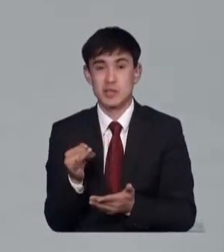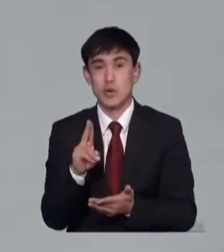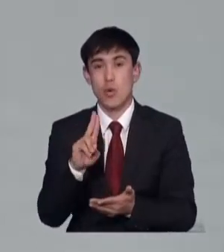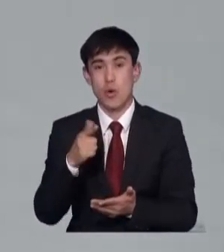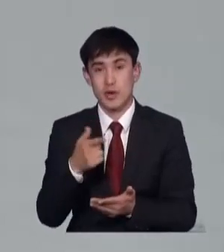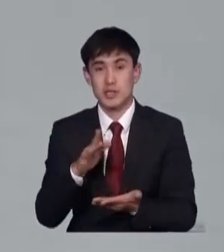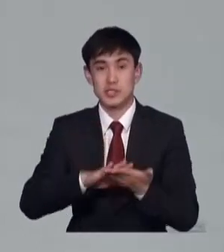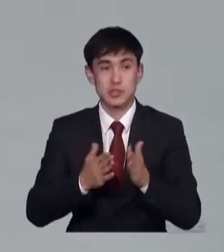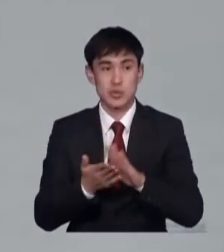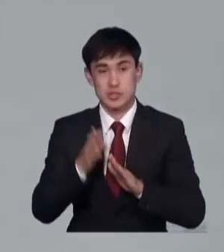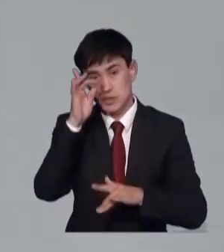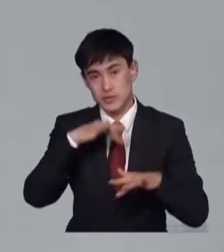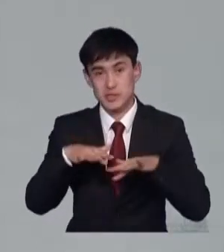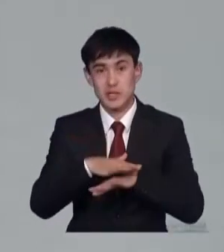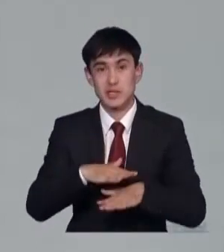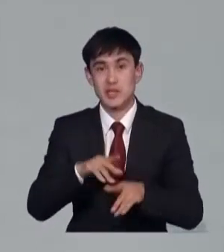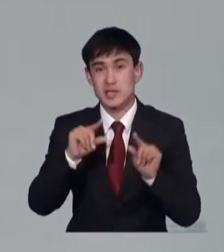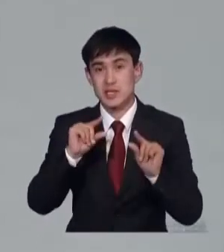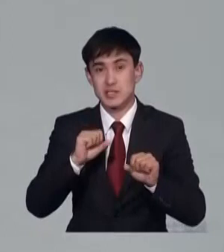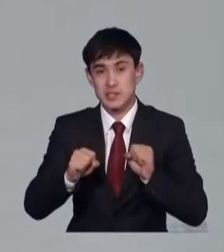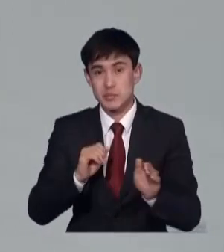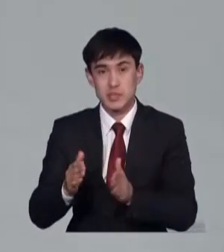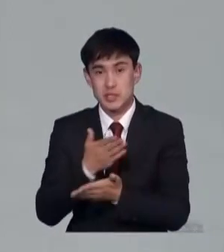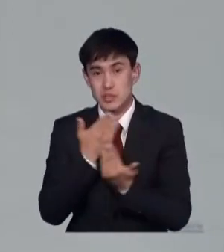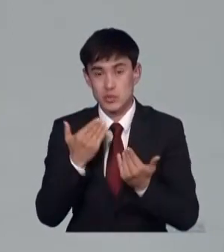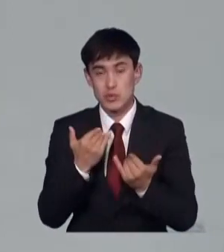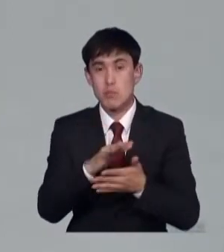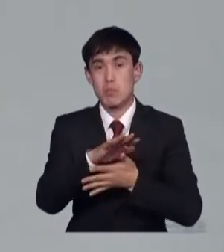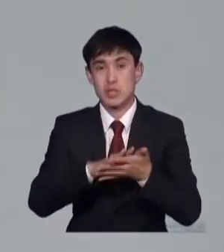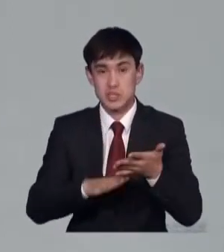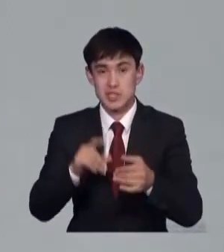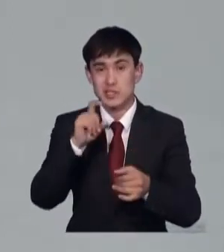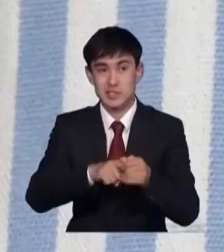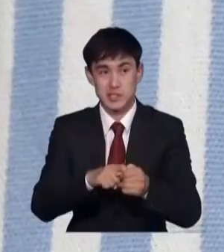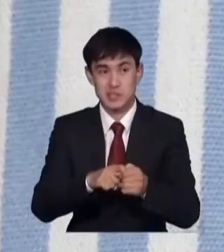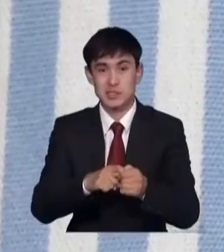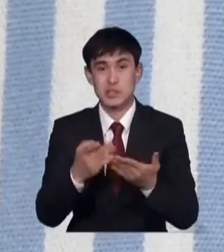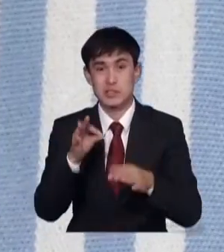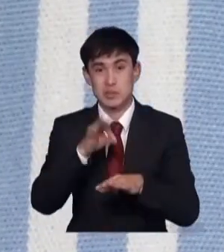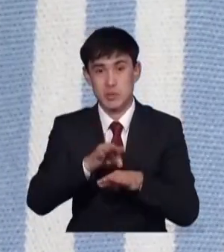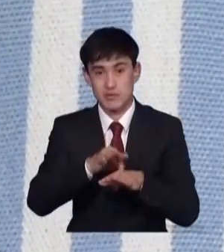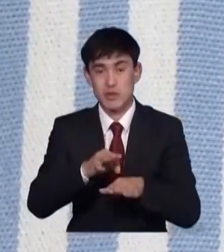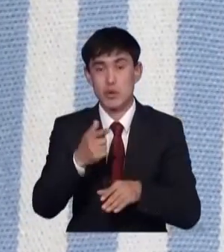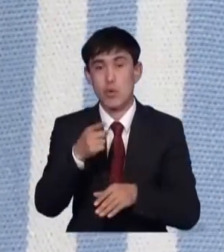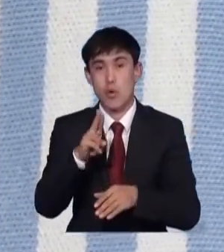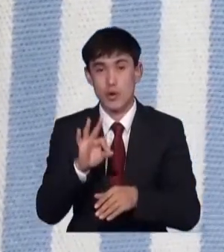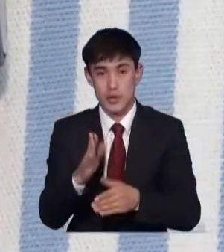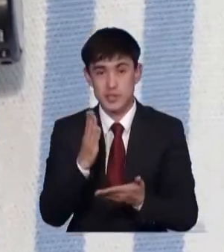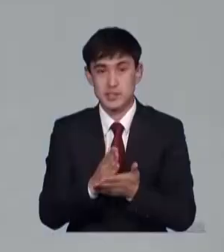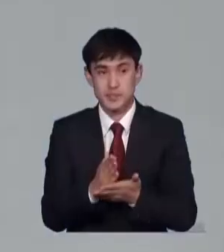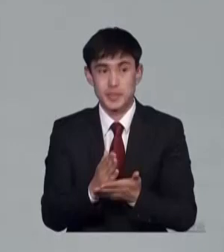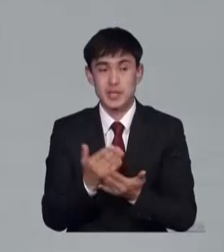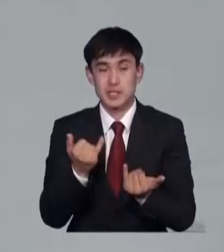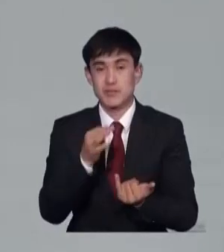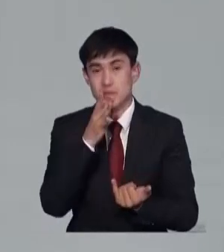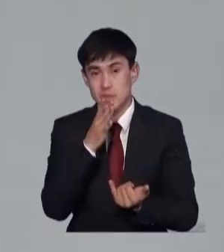коклюш в стране остатся нестабильной до сих пор продолжается регистрируется у нас случаи кори и сейчас